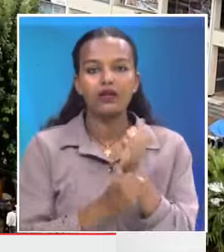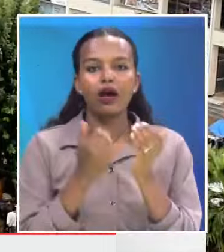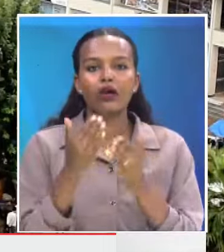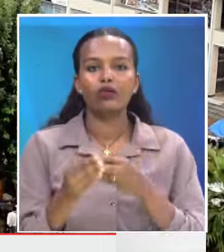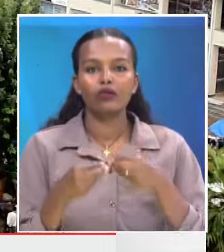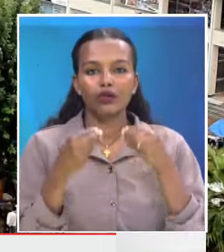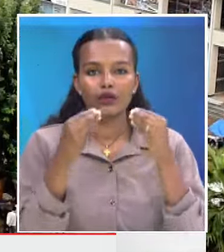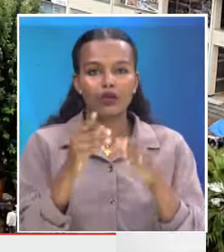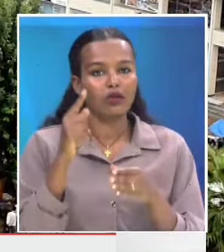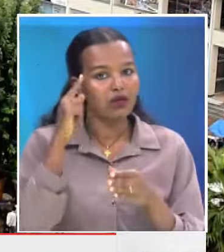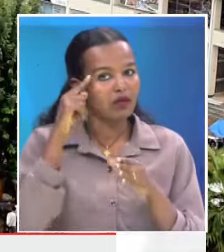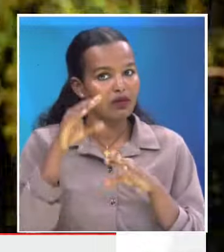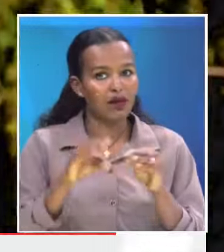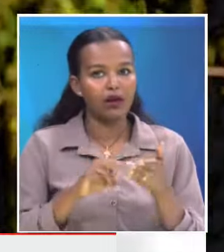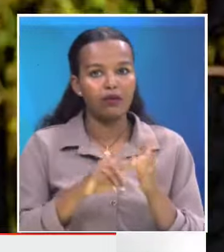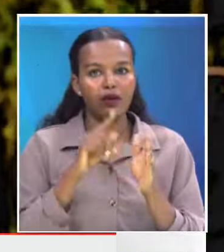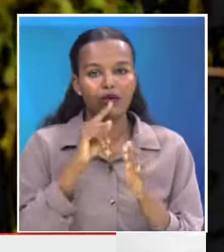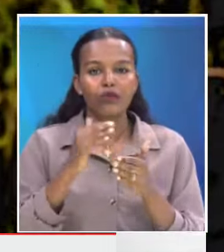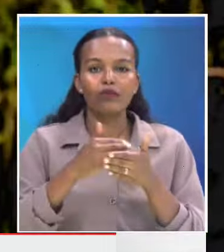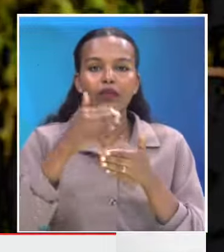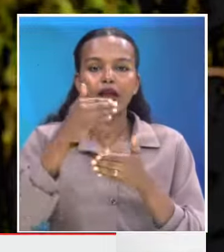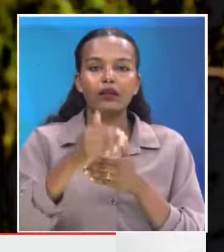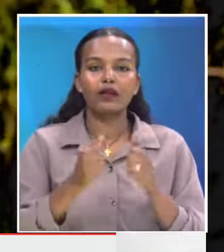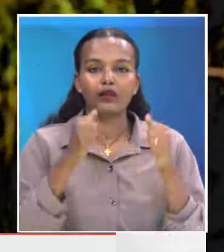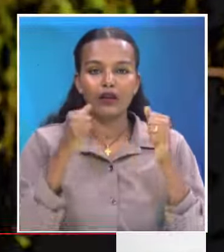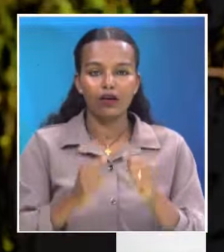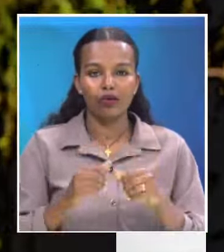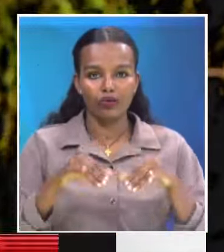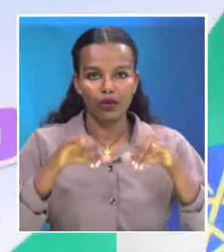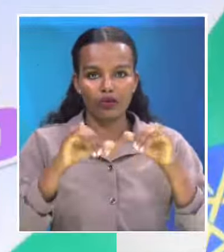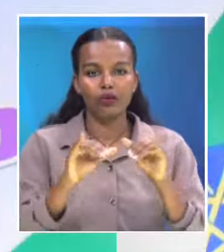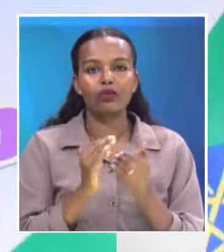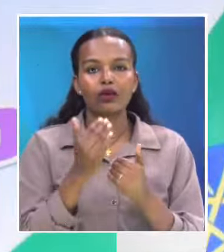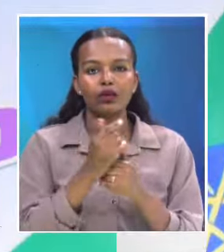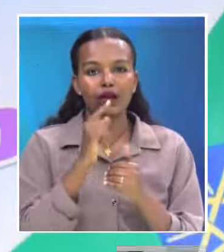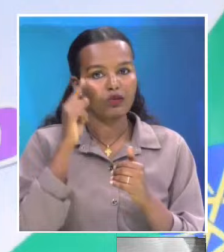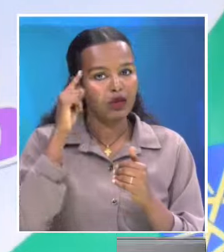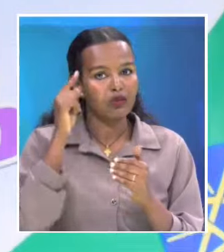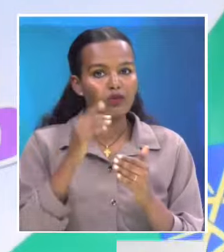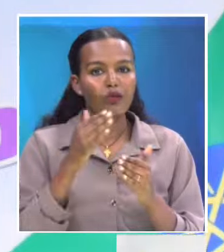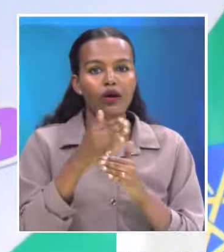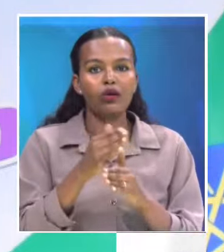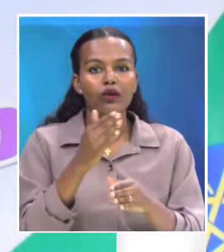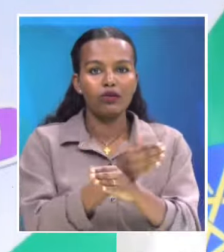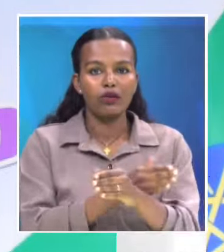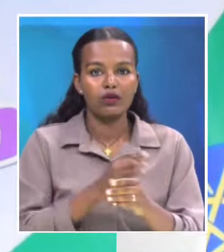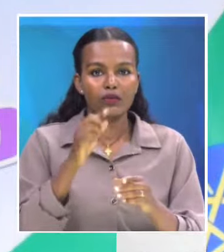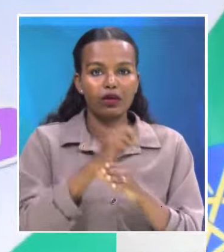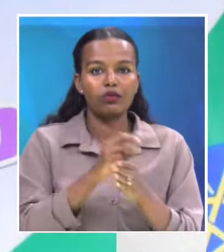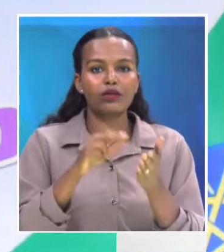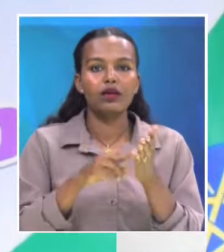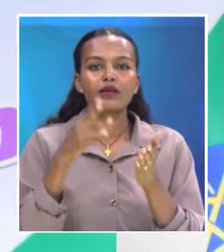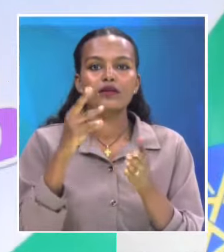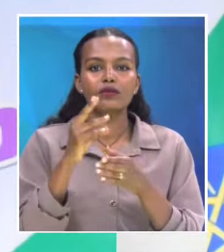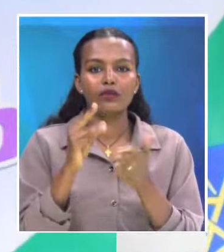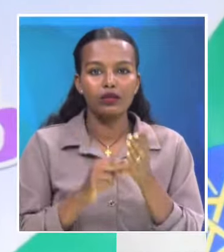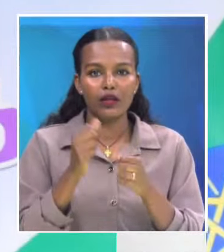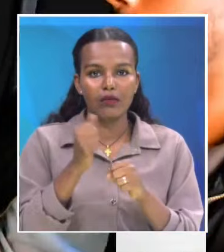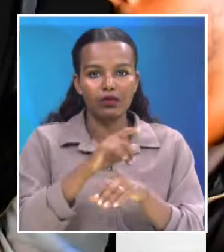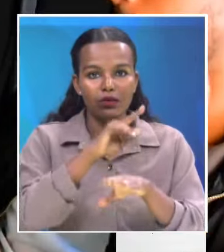እንዲሰጥ ታሳቢ ይደረጋል ማለት ነው። በቀጣይ እየተጠናከሩ የሚቀጥሉበት ሁኔታ ነው ያለው። ታስቦ በኋላው የሪፎርም ቀን በ2016 በጀት